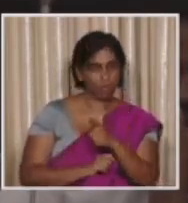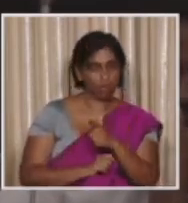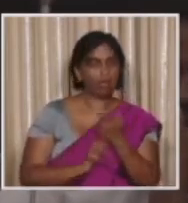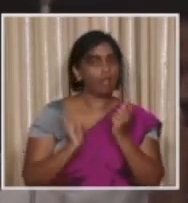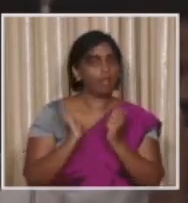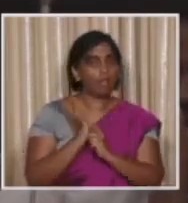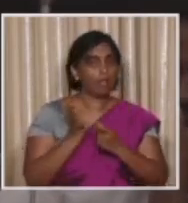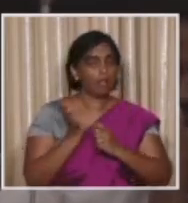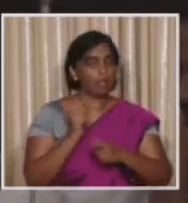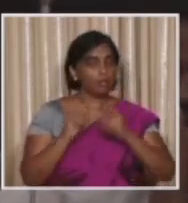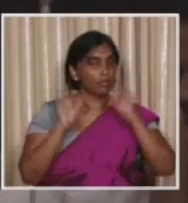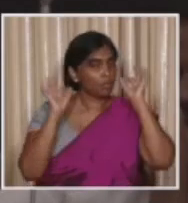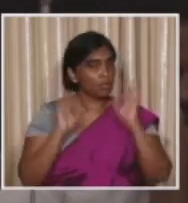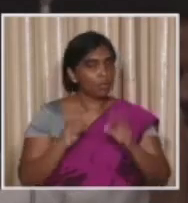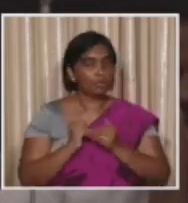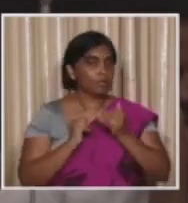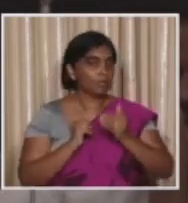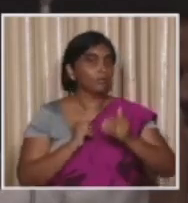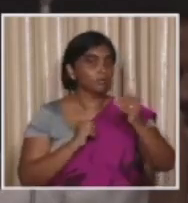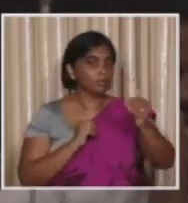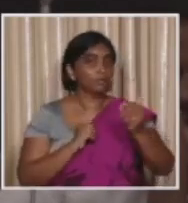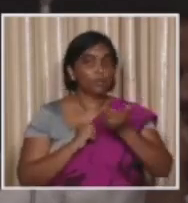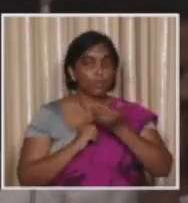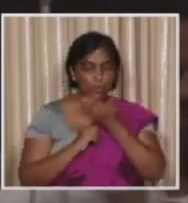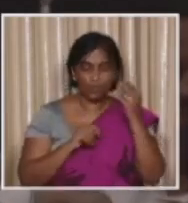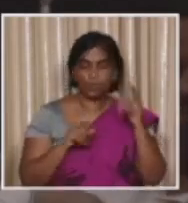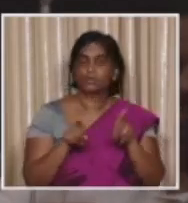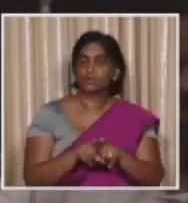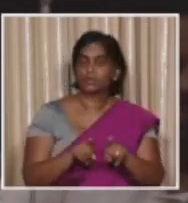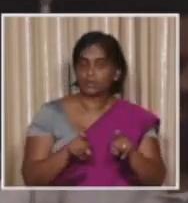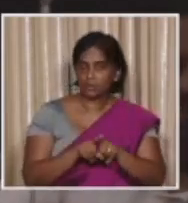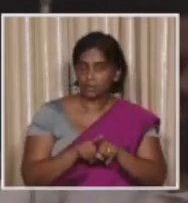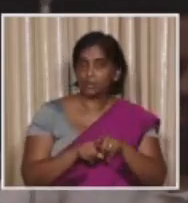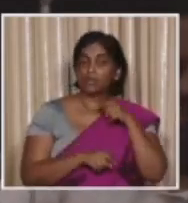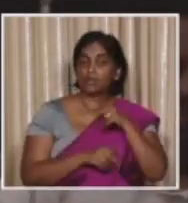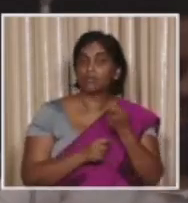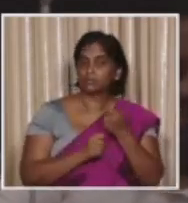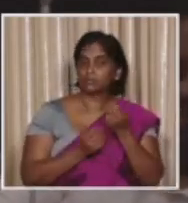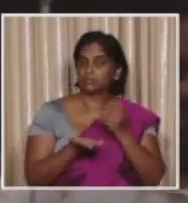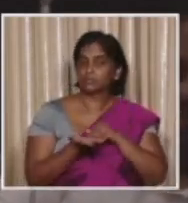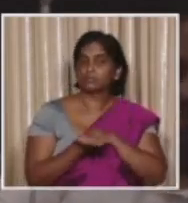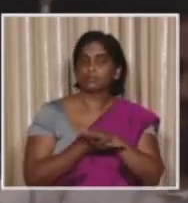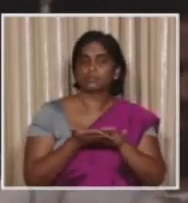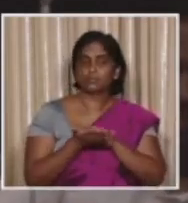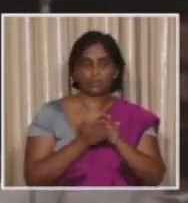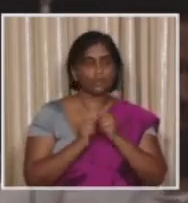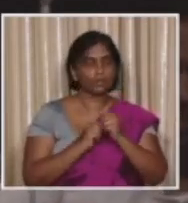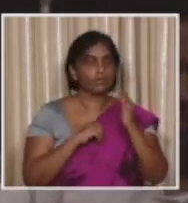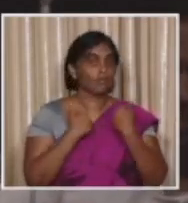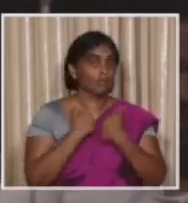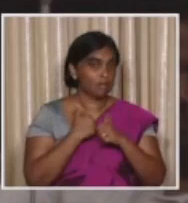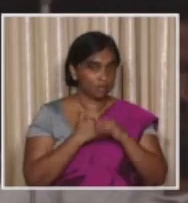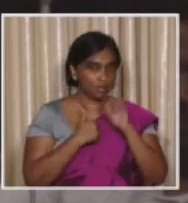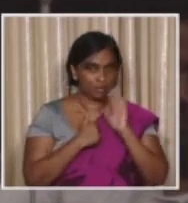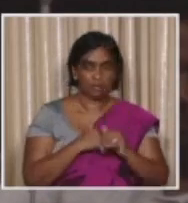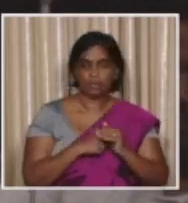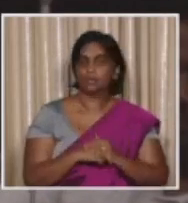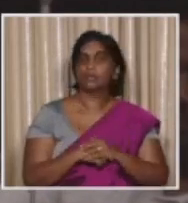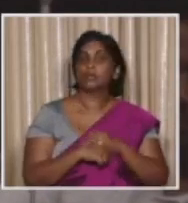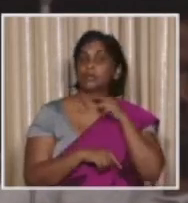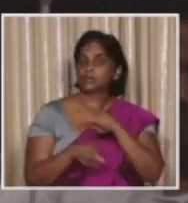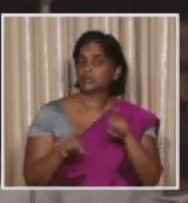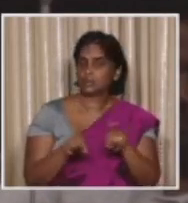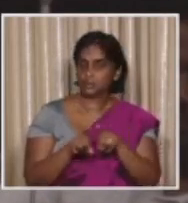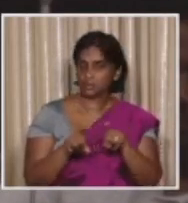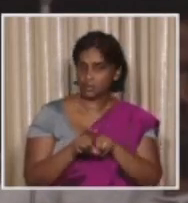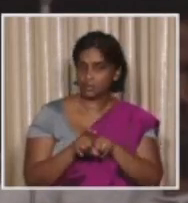ණය නැතුව රට ඉදිරියට ගමන් කරන්න පුළුවන් ආකාරයට මේ ආර්ථික ප්‍රතිසංස්කරණ ක්‍රියාවලියත් සිදු කරයි කියලා. ඒ අනුව